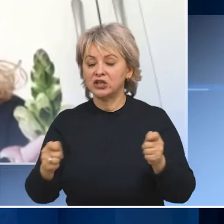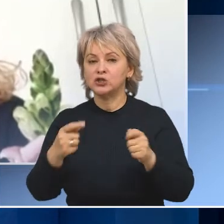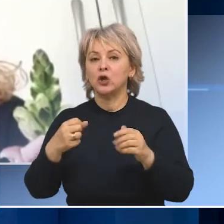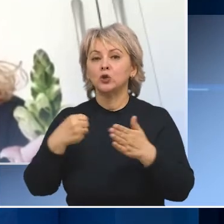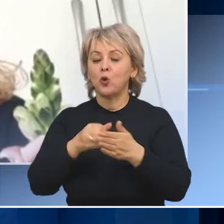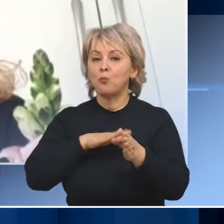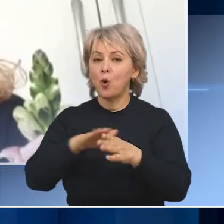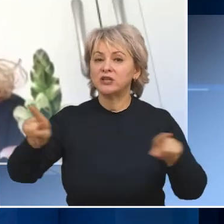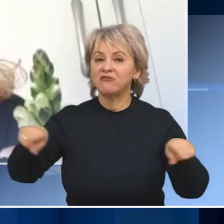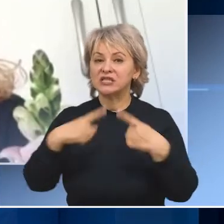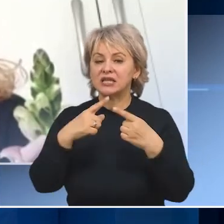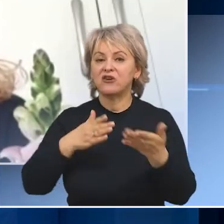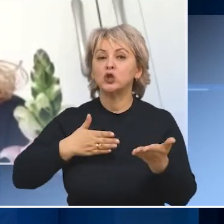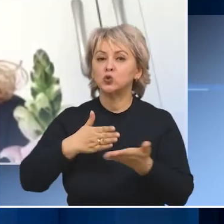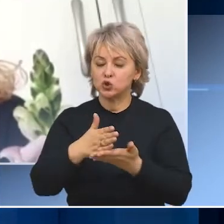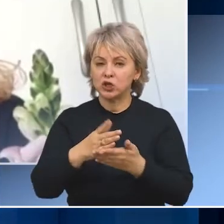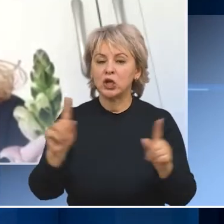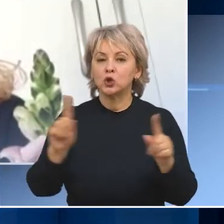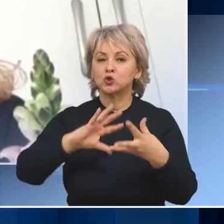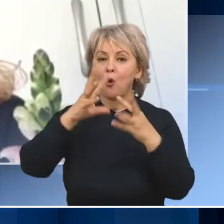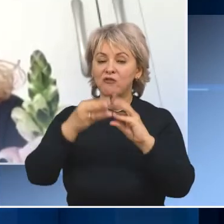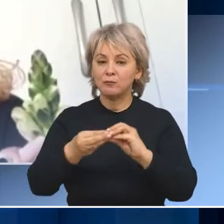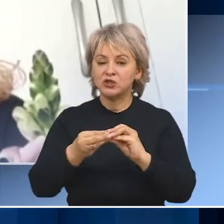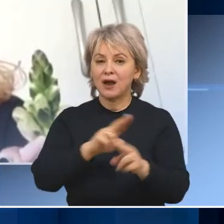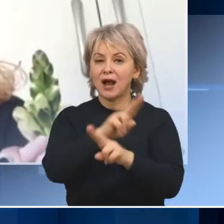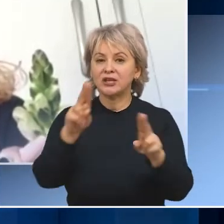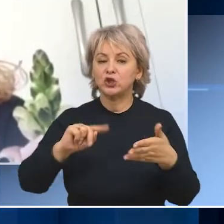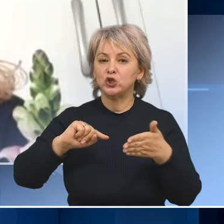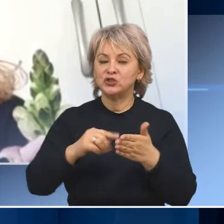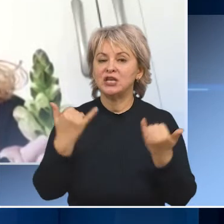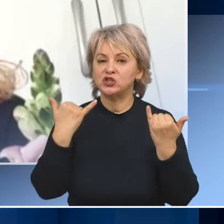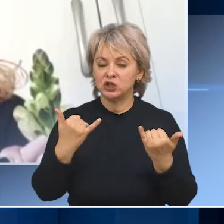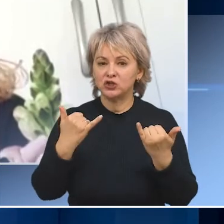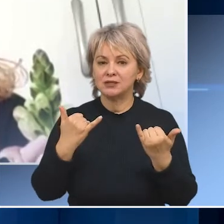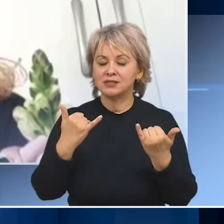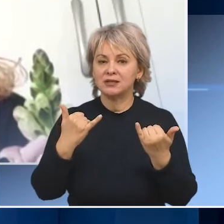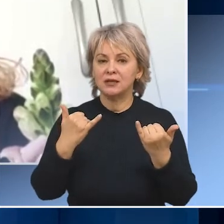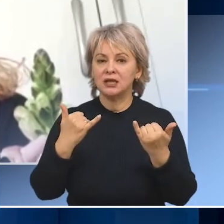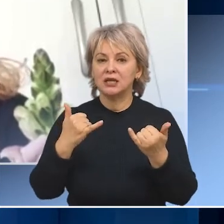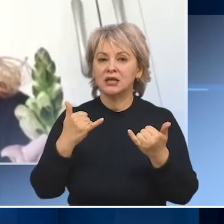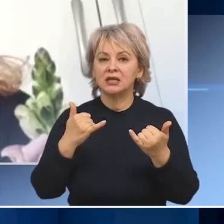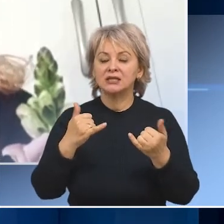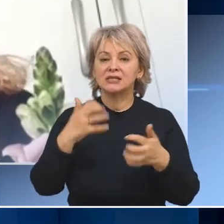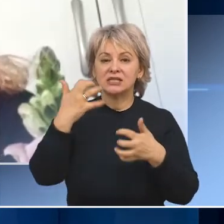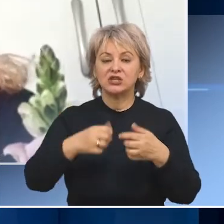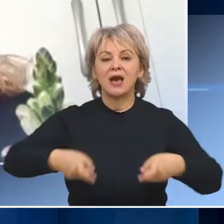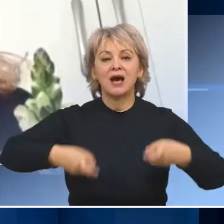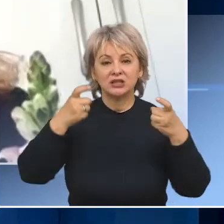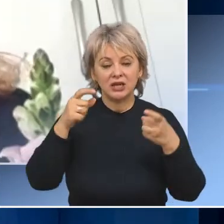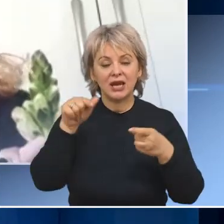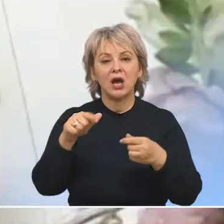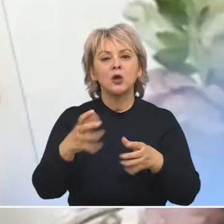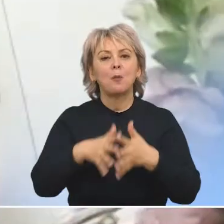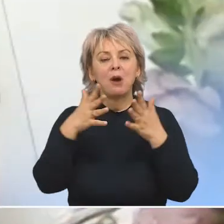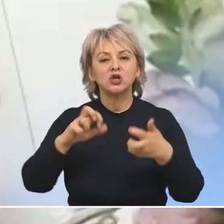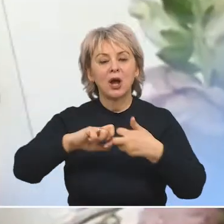полного восстановления индустрии. Что вообще, какие идеи сейчас среди ательеров? Самая больная